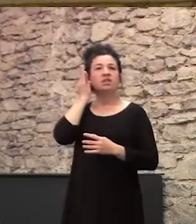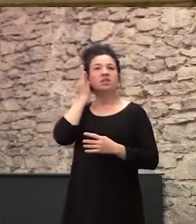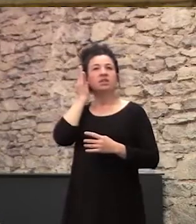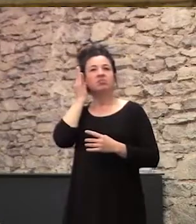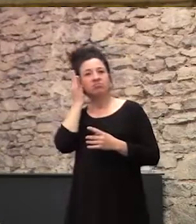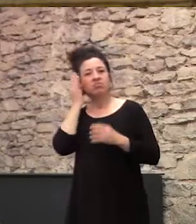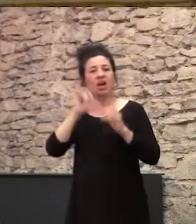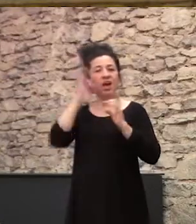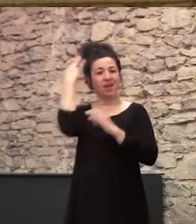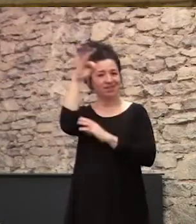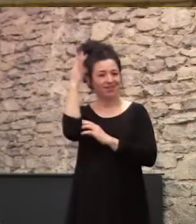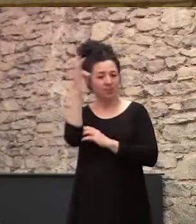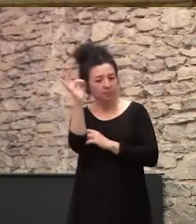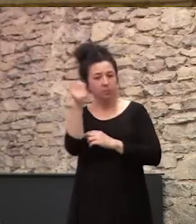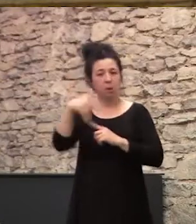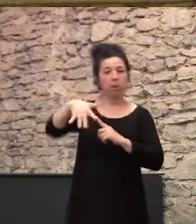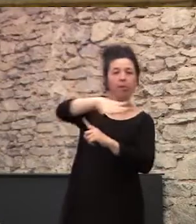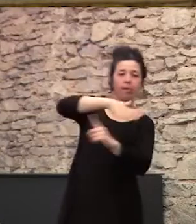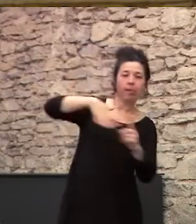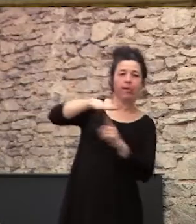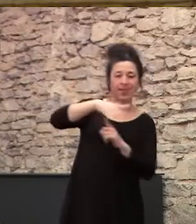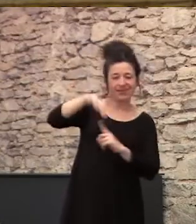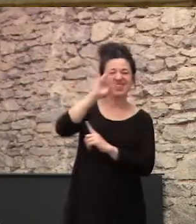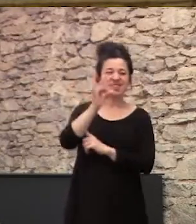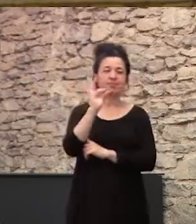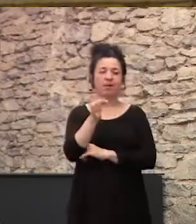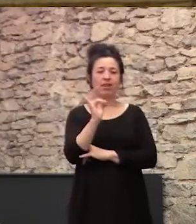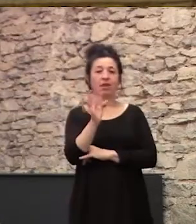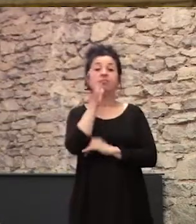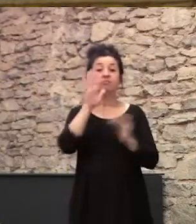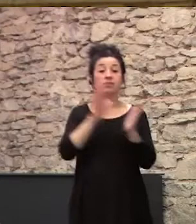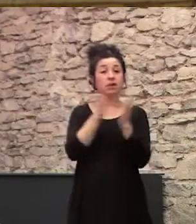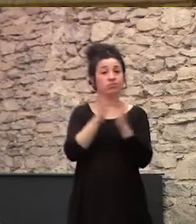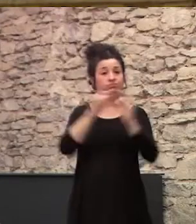nenbien pixkat. Eta liburua publikatu eta gero,